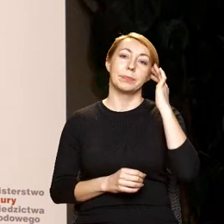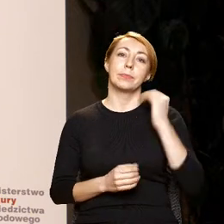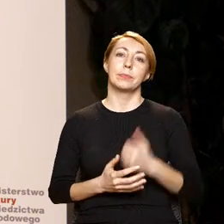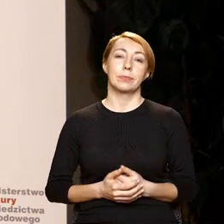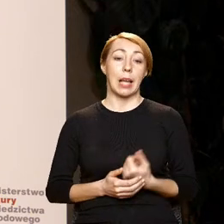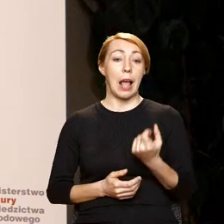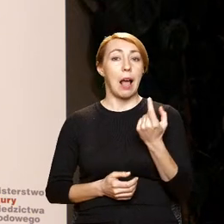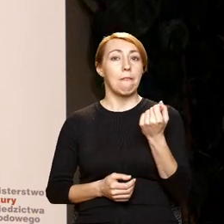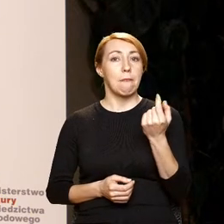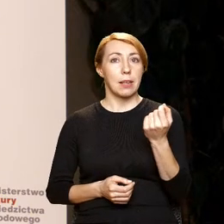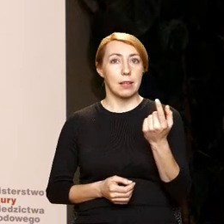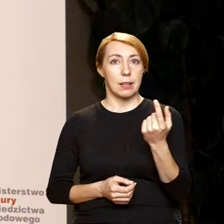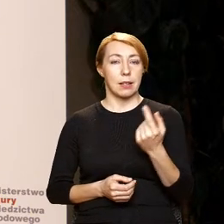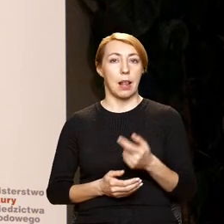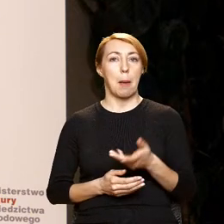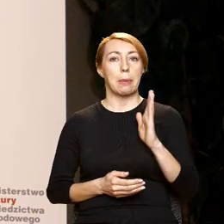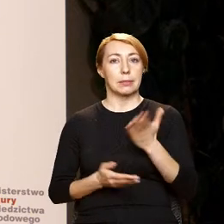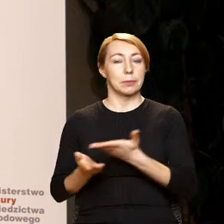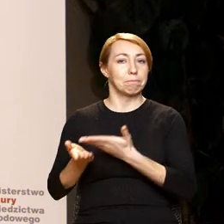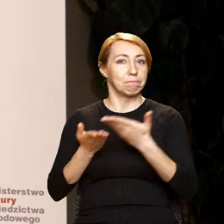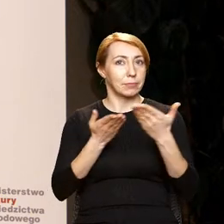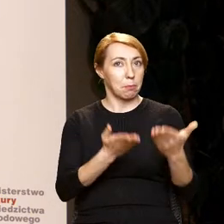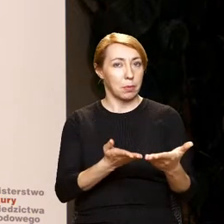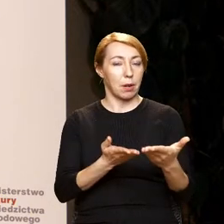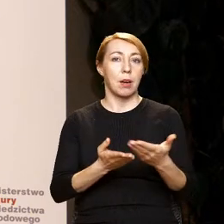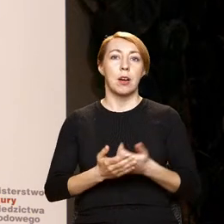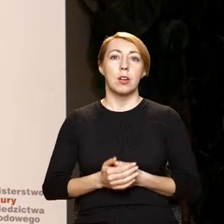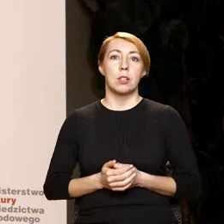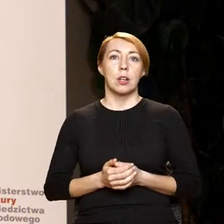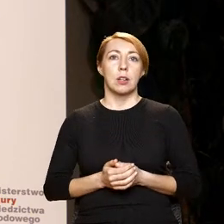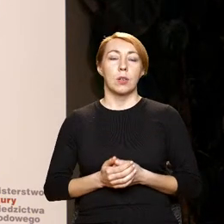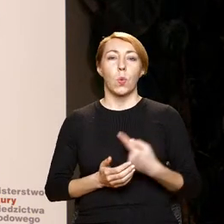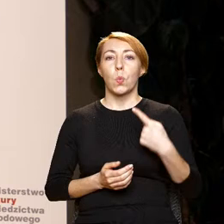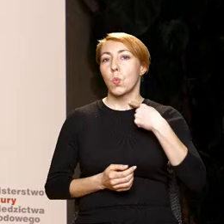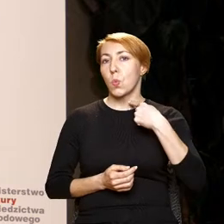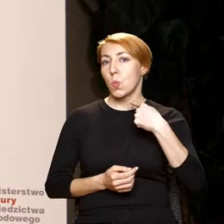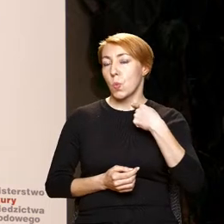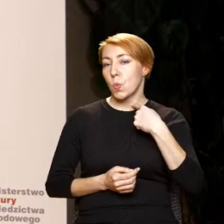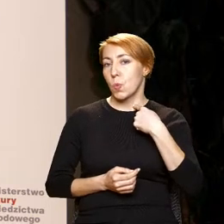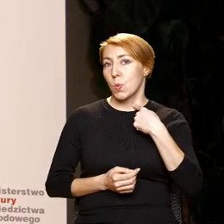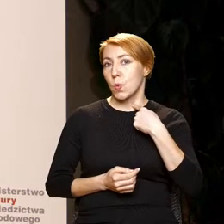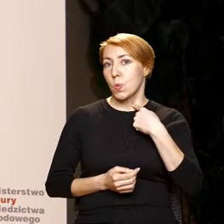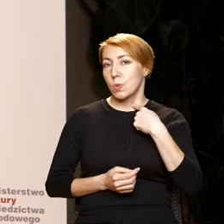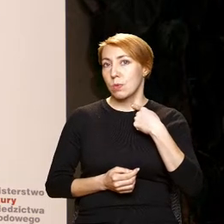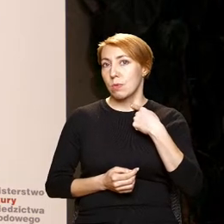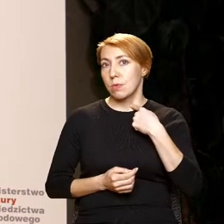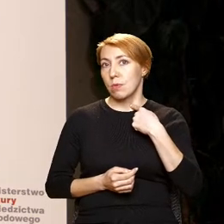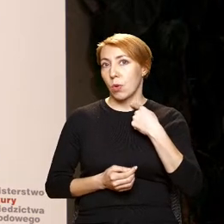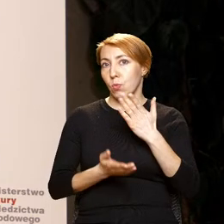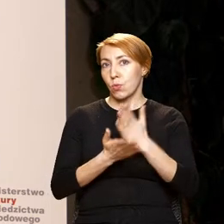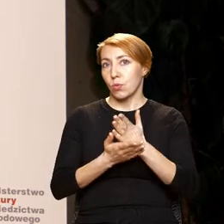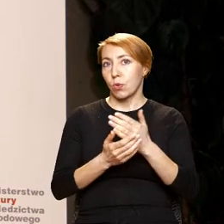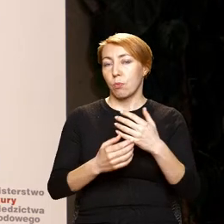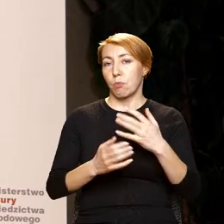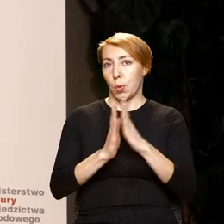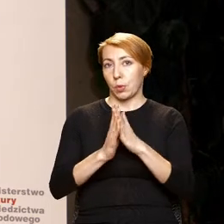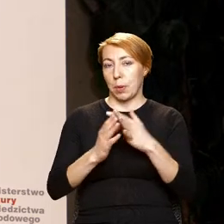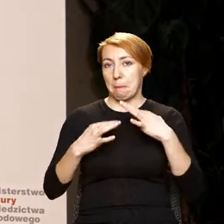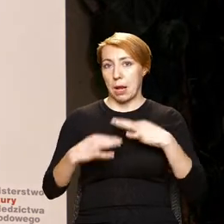Za chwileczkę będę prosiła o zabranie głosu i właściwie już chciałam poprosić panią